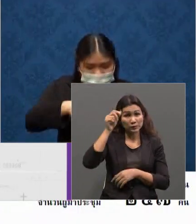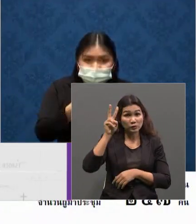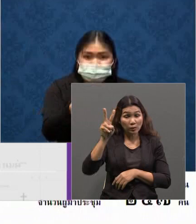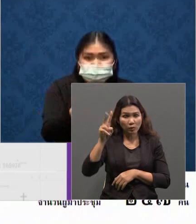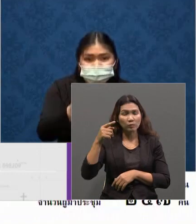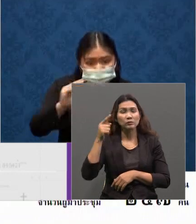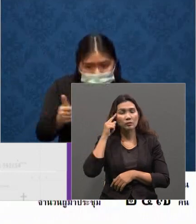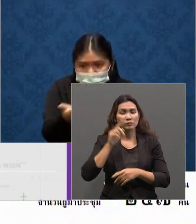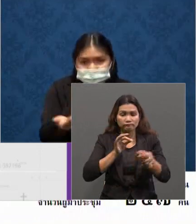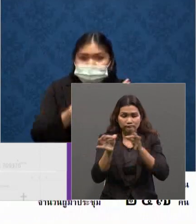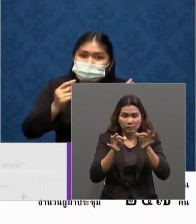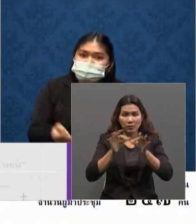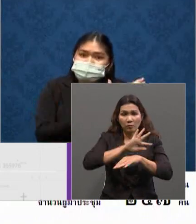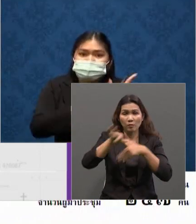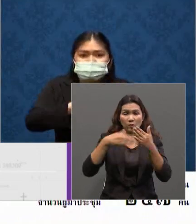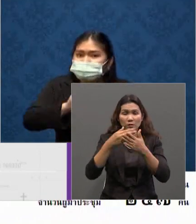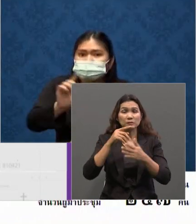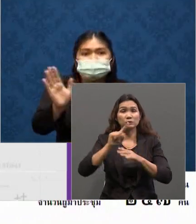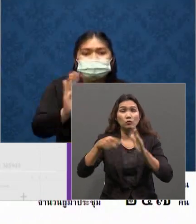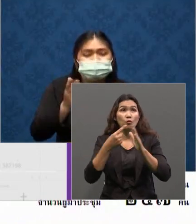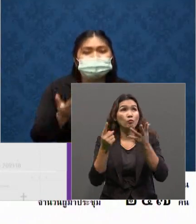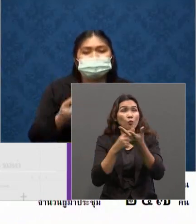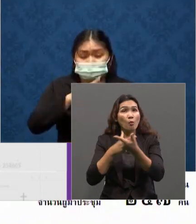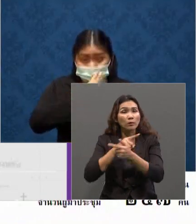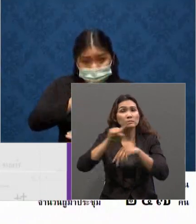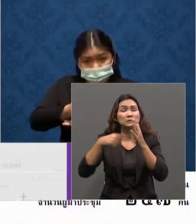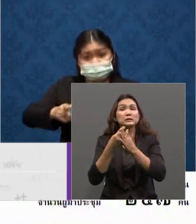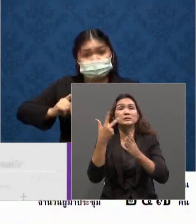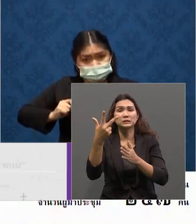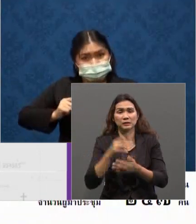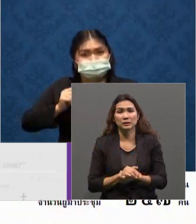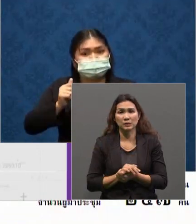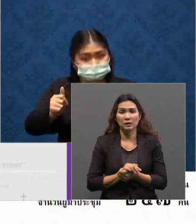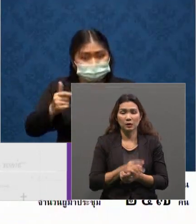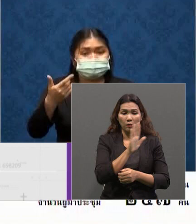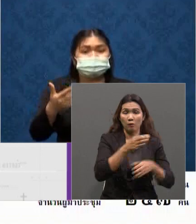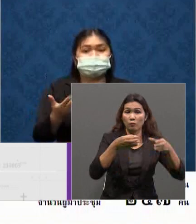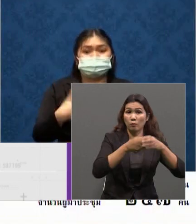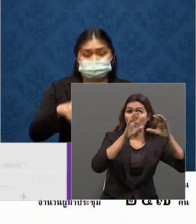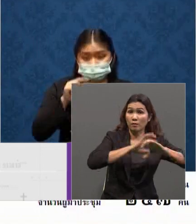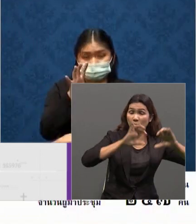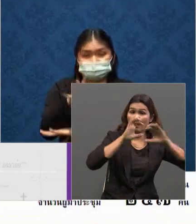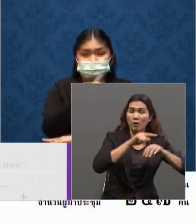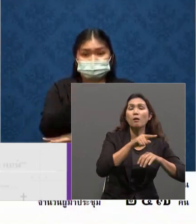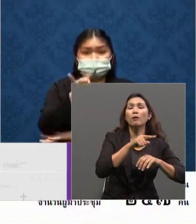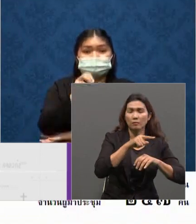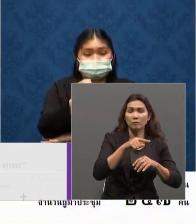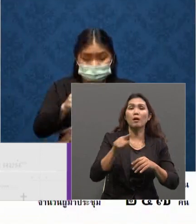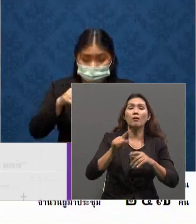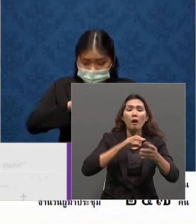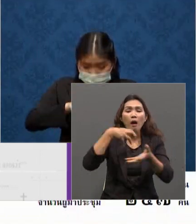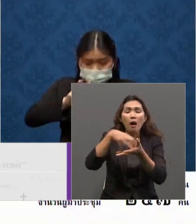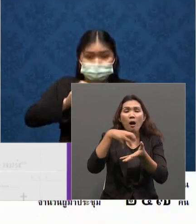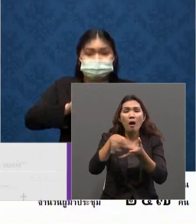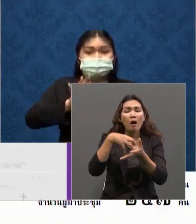าชี้แจงรวมประมาณ3ชั่วโมงขณะที่วิปรัฐบาลค่ะก็ได้ย้ำถึงการอภิปรายครั้งนี้คือการอภิปรายทั่ว